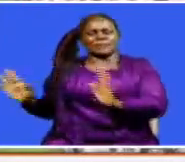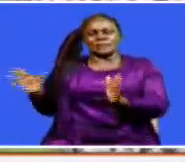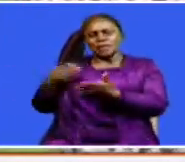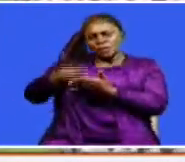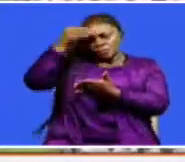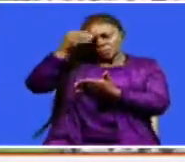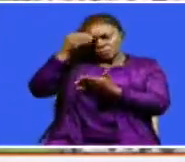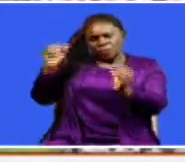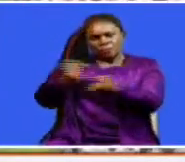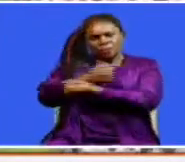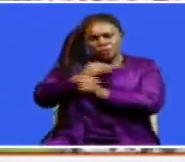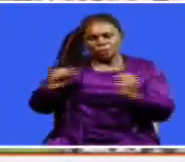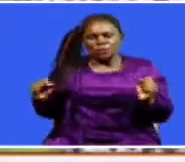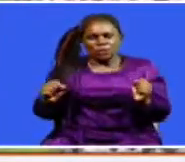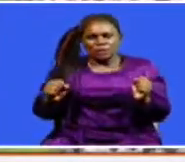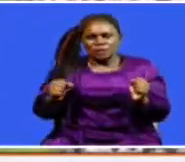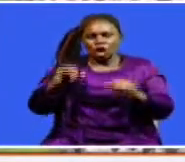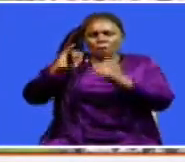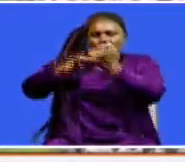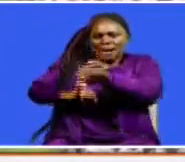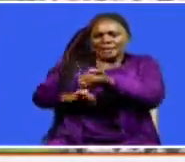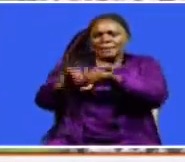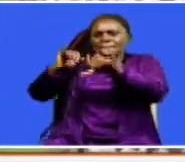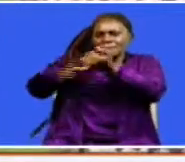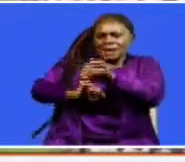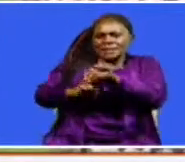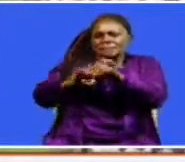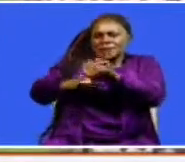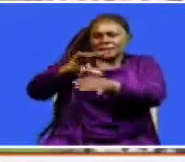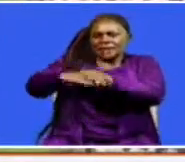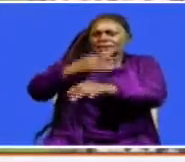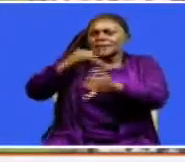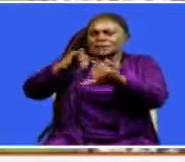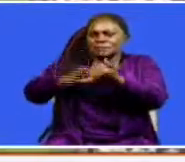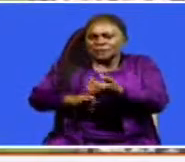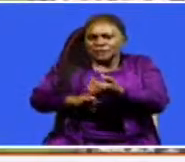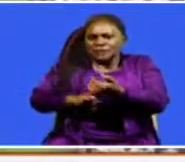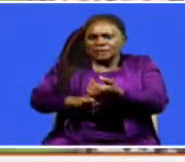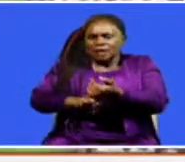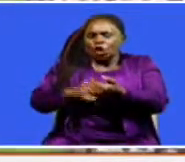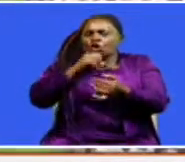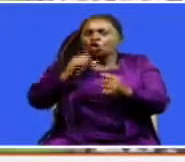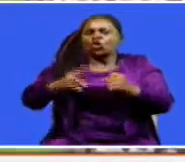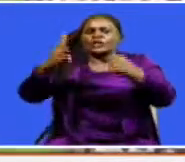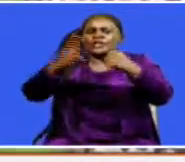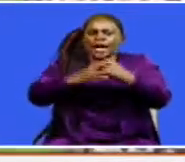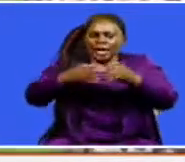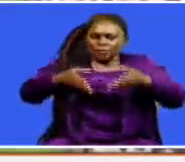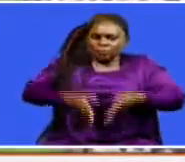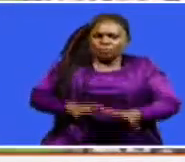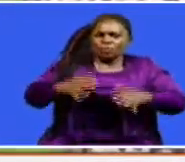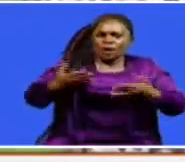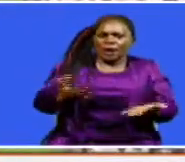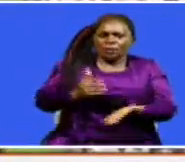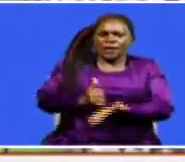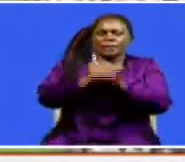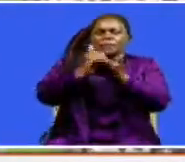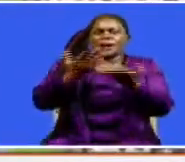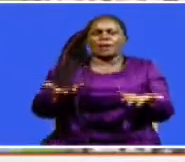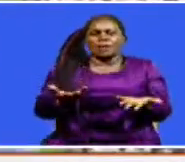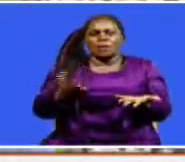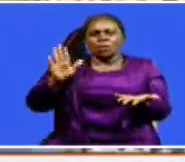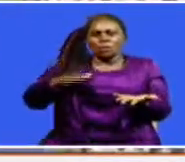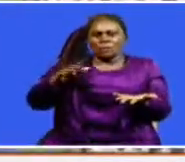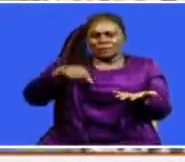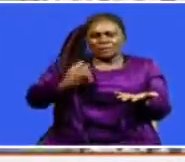imepotea. Akili yake inamwambia tu niolewe, niolewe nipate bwana. Saa ngapi atalewa na miaka 9, azae na miaka 9 kusaidia nini sasa? Inabaki sisi